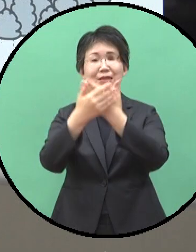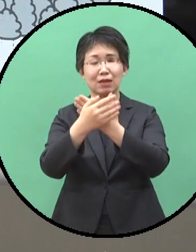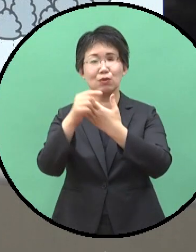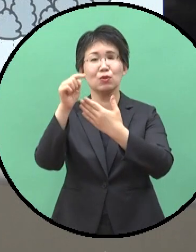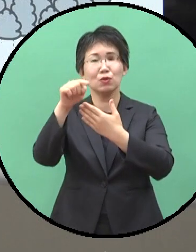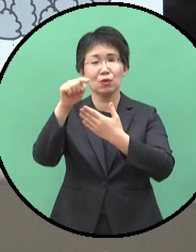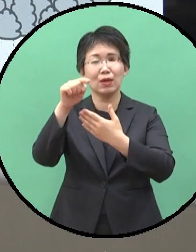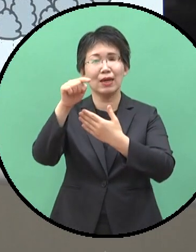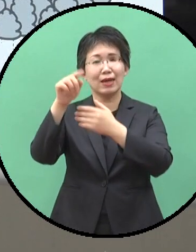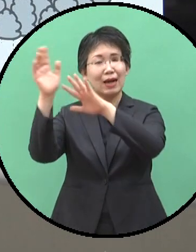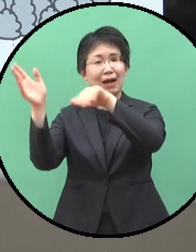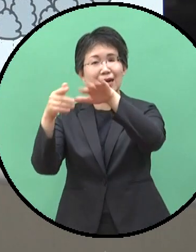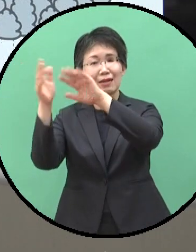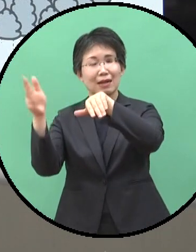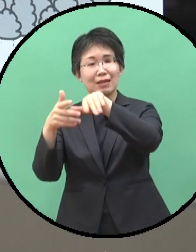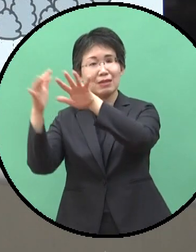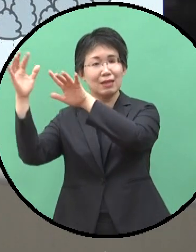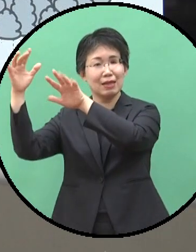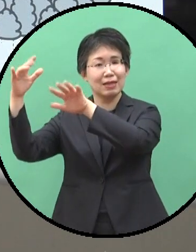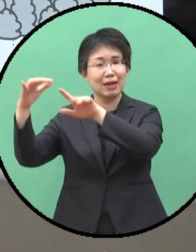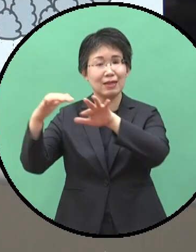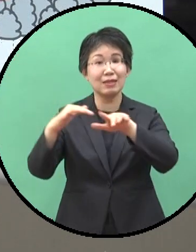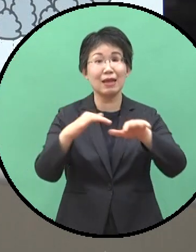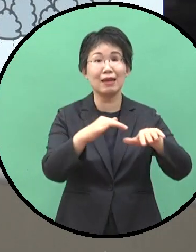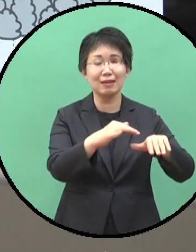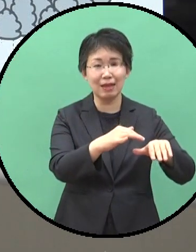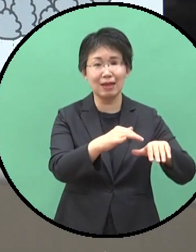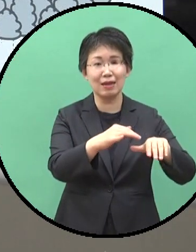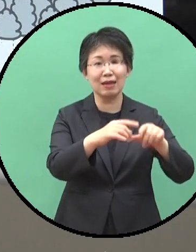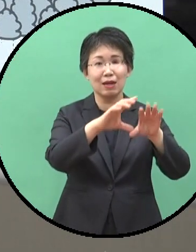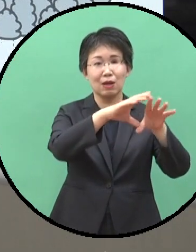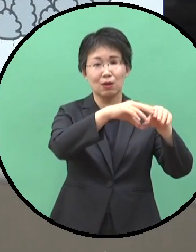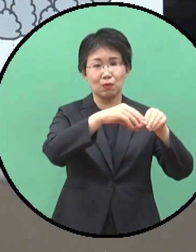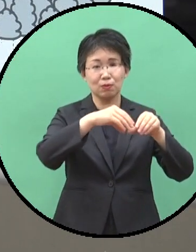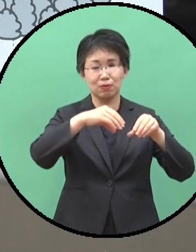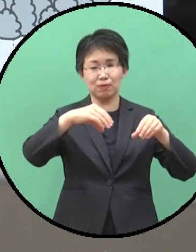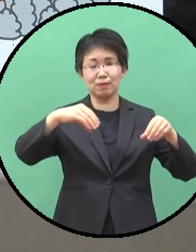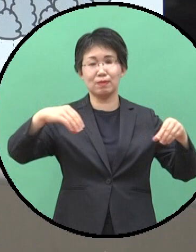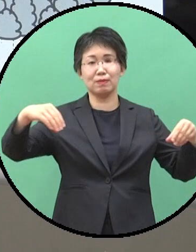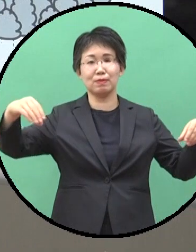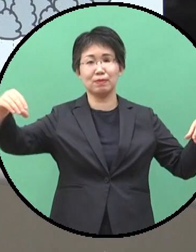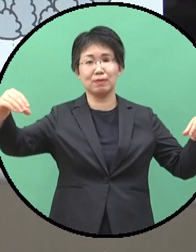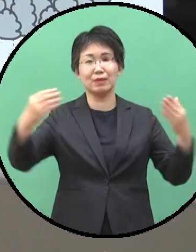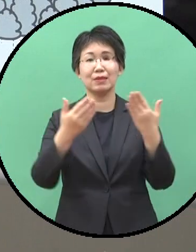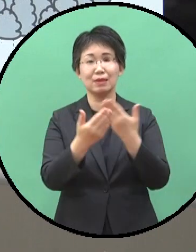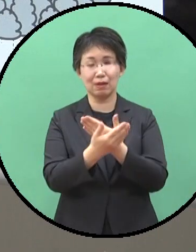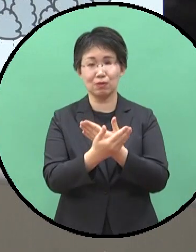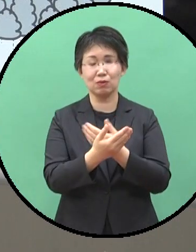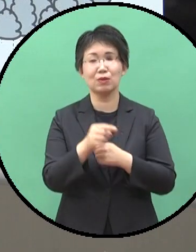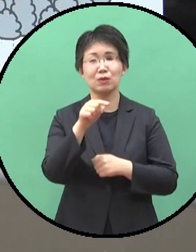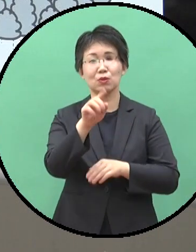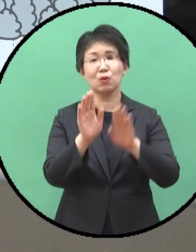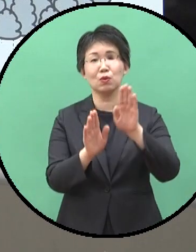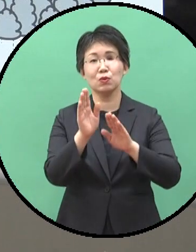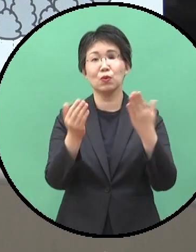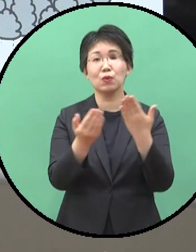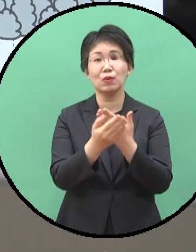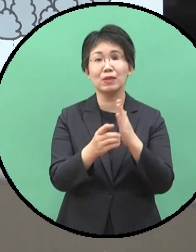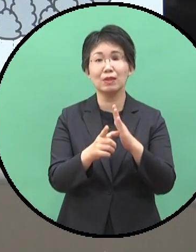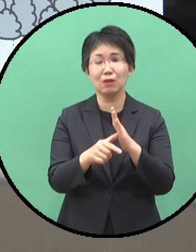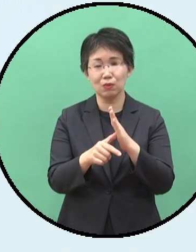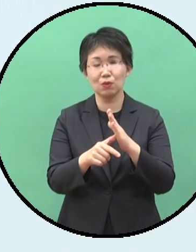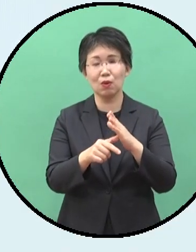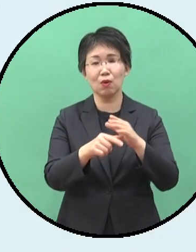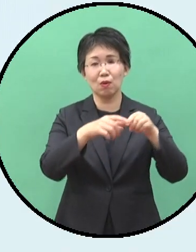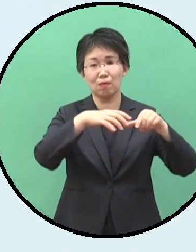乱雲が上空の風の影響で流されまして、次第に線状に並んでくるようになります。そういった状況になり